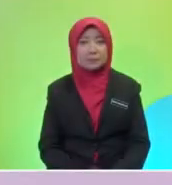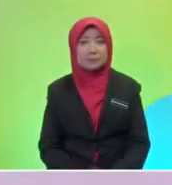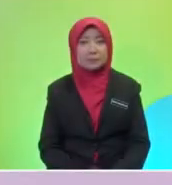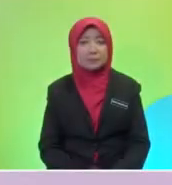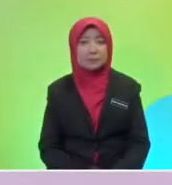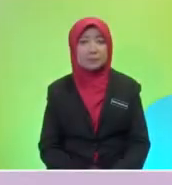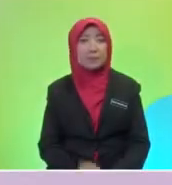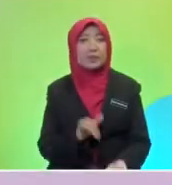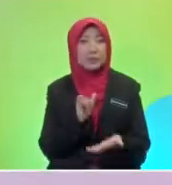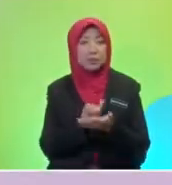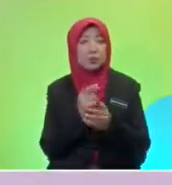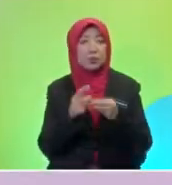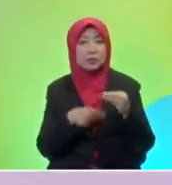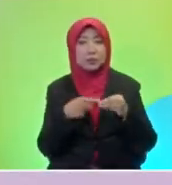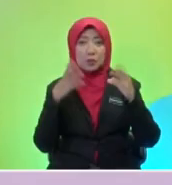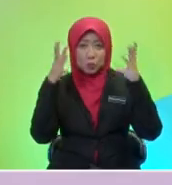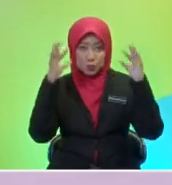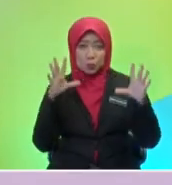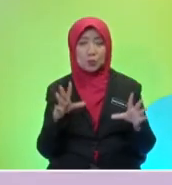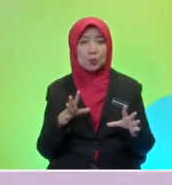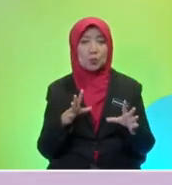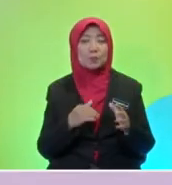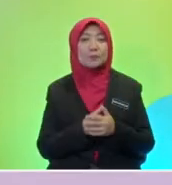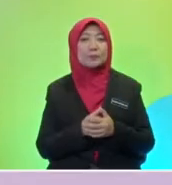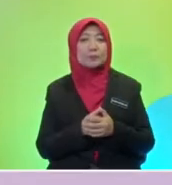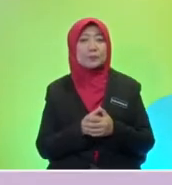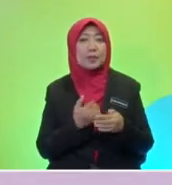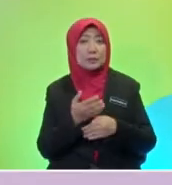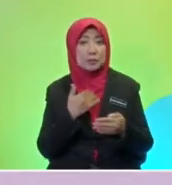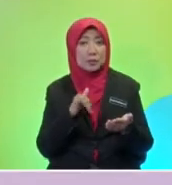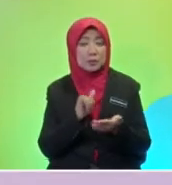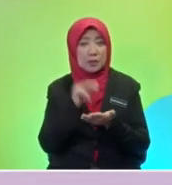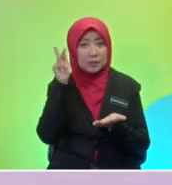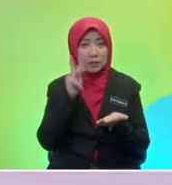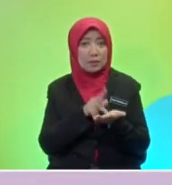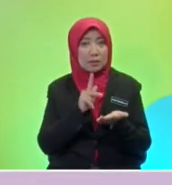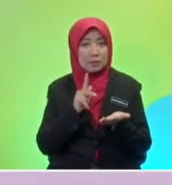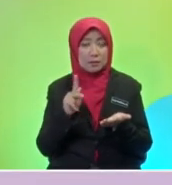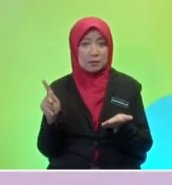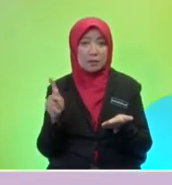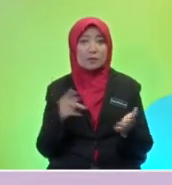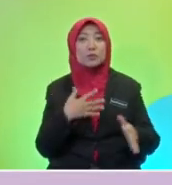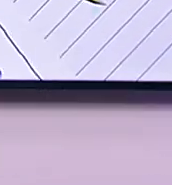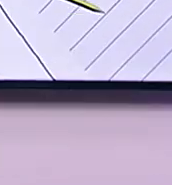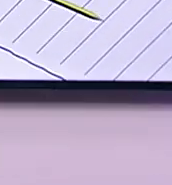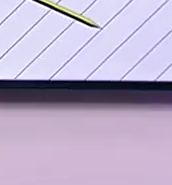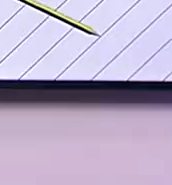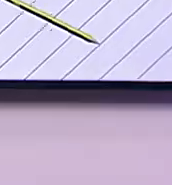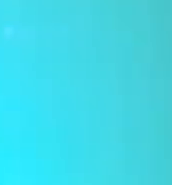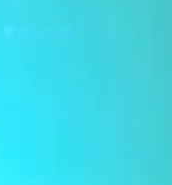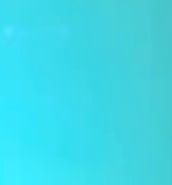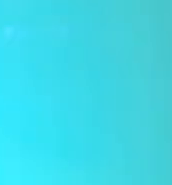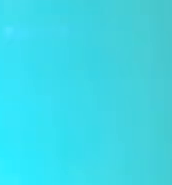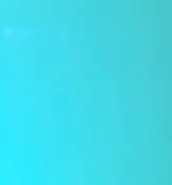Baiklah itu profil guru kita pada hari ini tapi sebelum itu saya ingin memperkenalkan juga juru bahasa isyarat kita yaitu